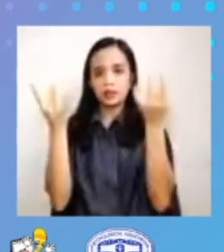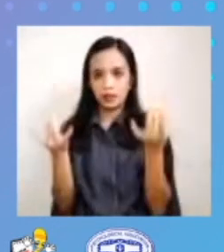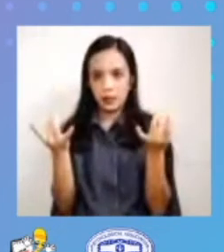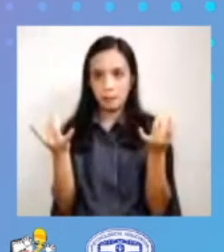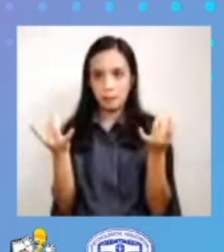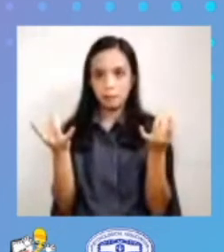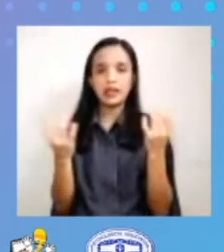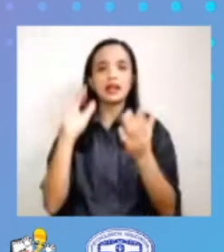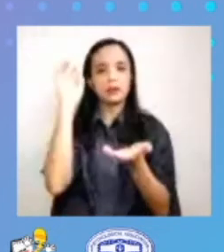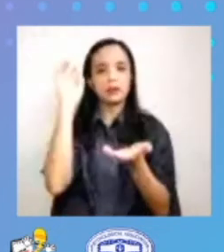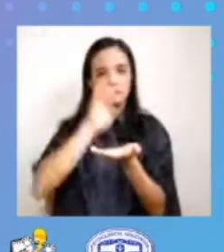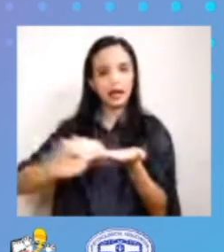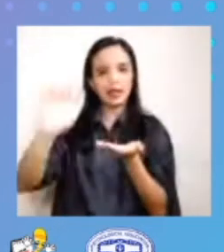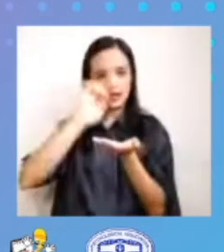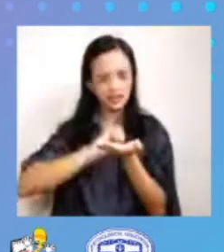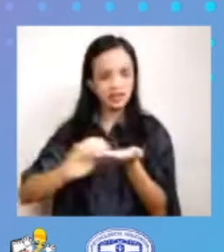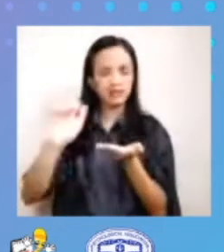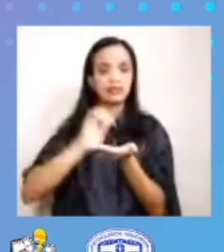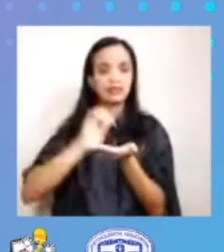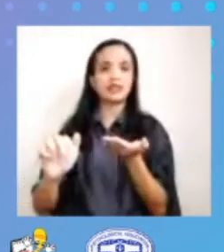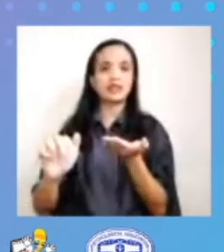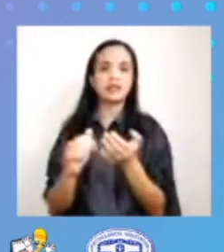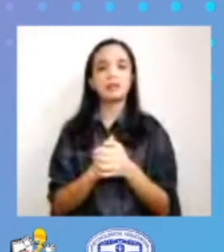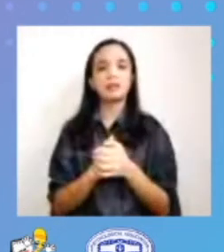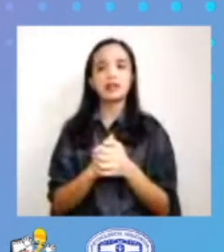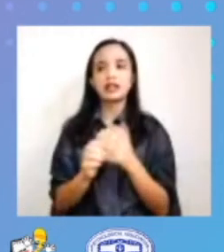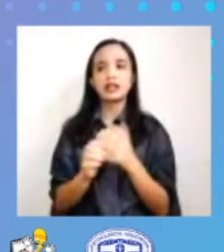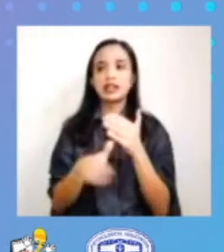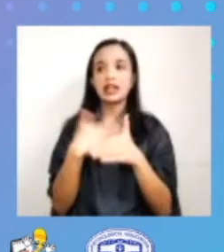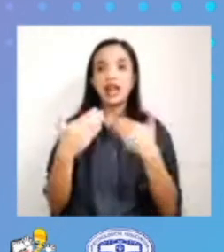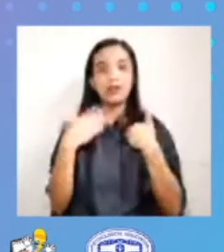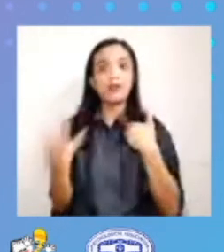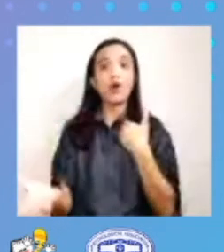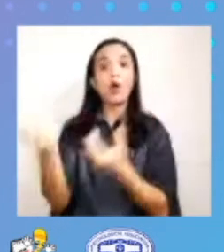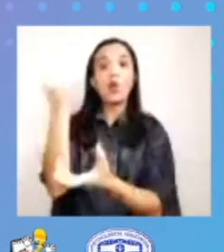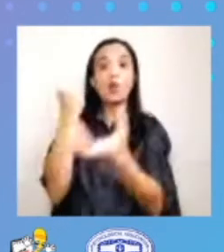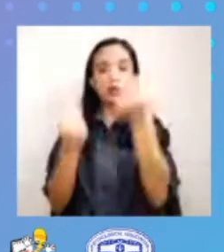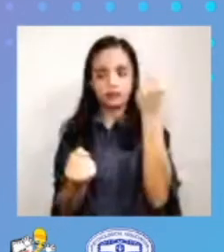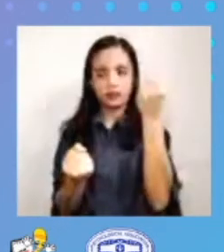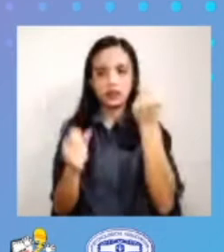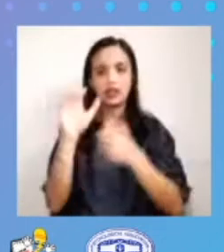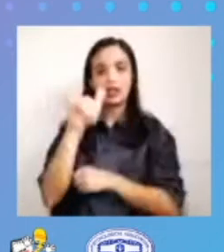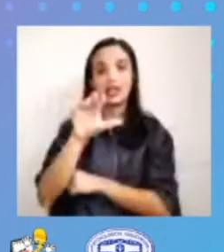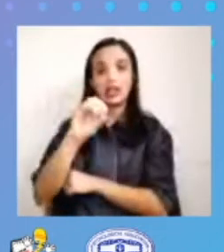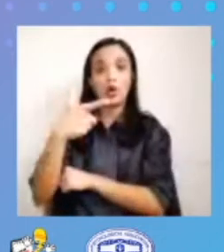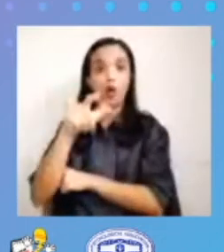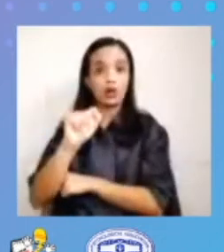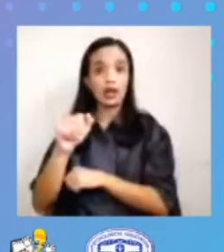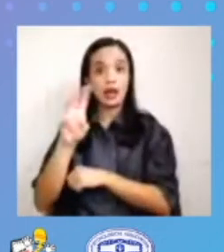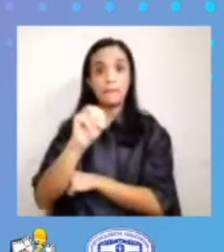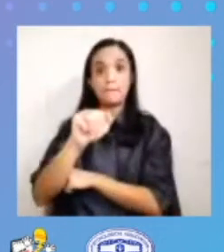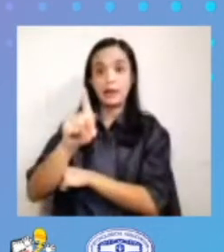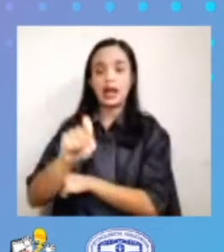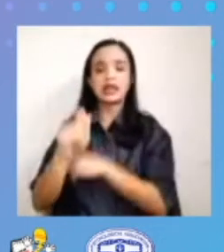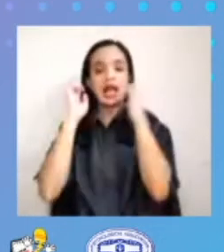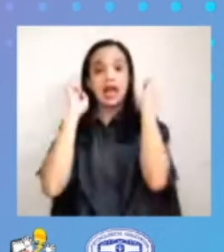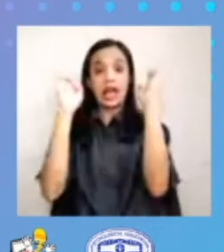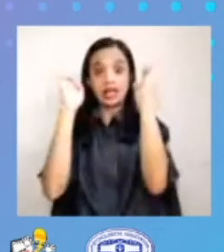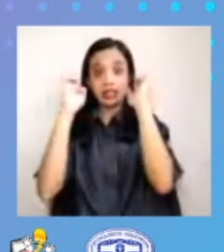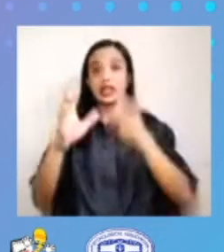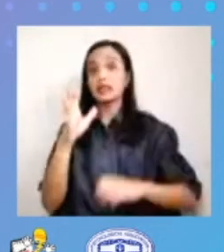noon sa Palawan, nakikita silang apat na nagja-jog. O, nasa nanay nyo, tulog pa. Ganyan. So, ang lagi ko excuse. Kasi lagi akong puyat